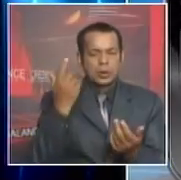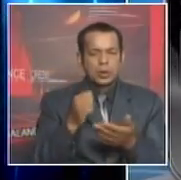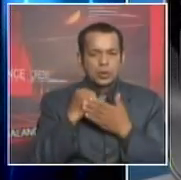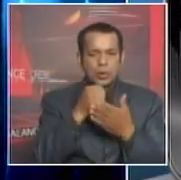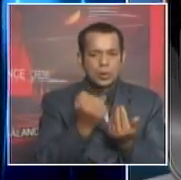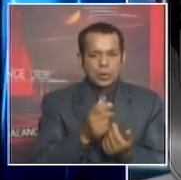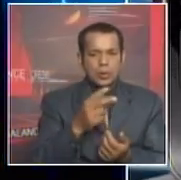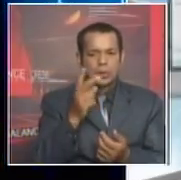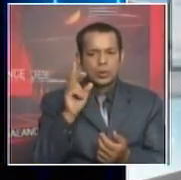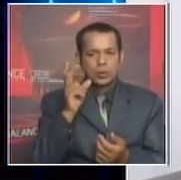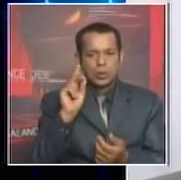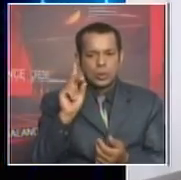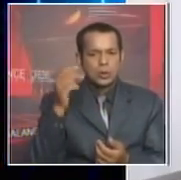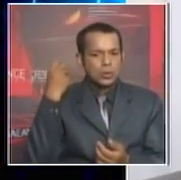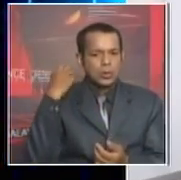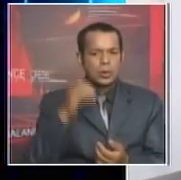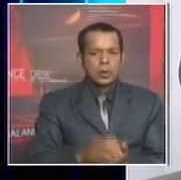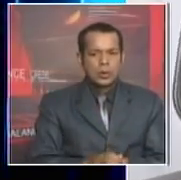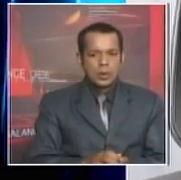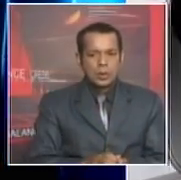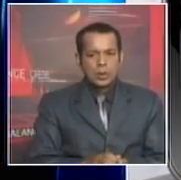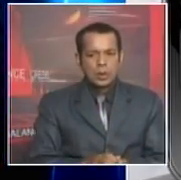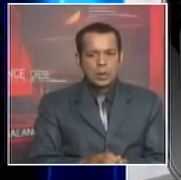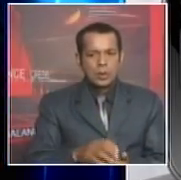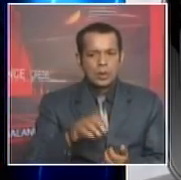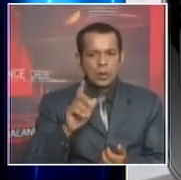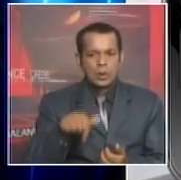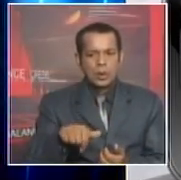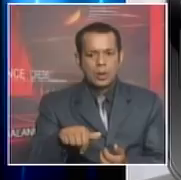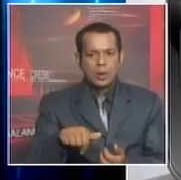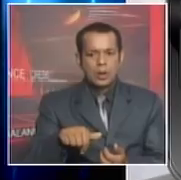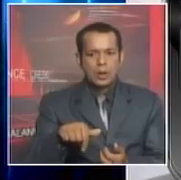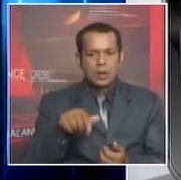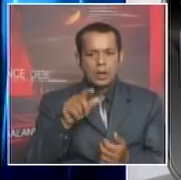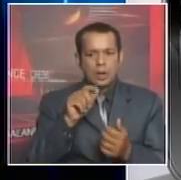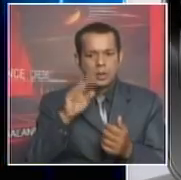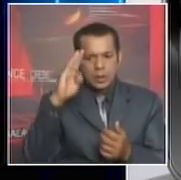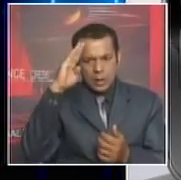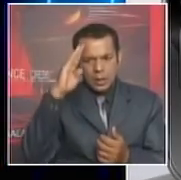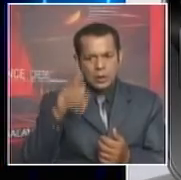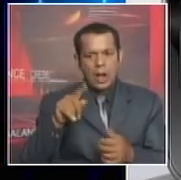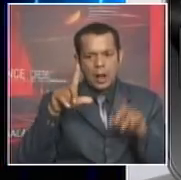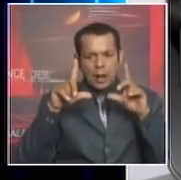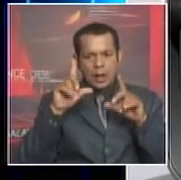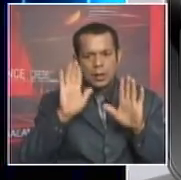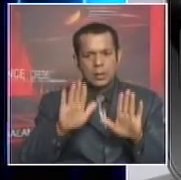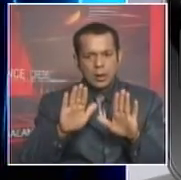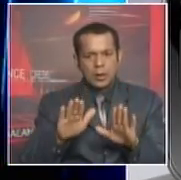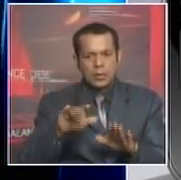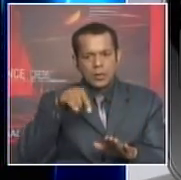सदैव दोस्रोलाई सुन्नुहोस्। र फेकको प्रकरणमा आदित्य सिंहले लेखेका छन्, सरकारको आश्वासन